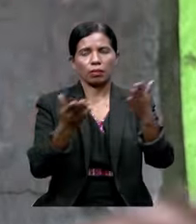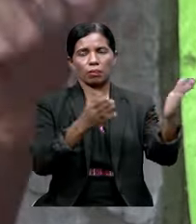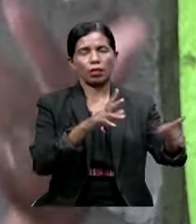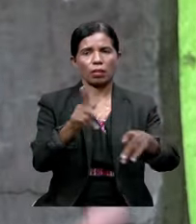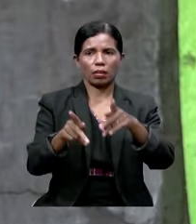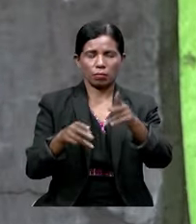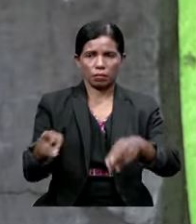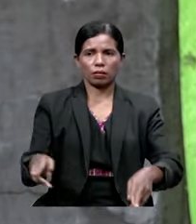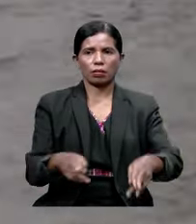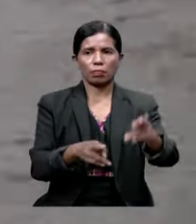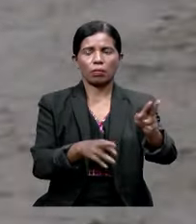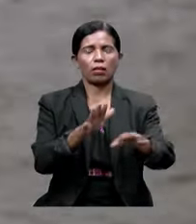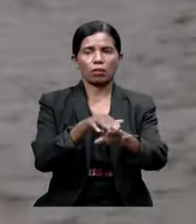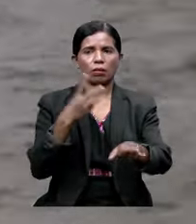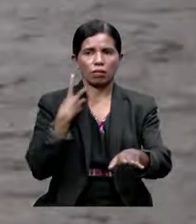mai iha strada mai konami.